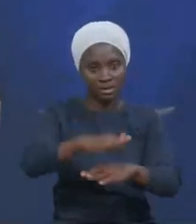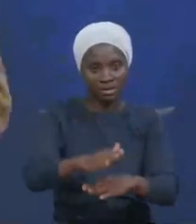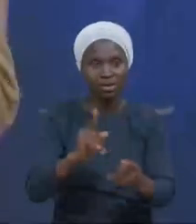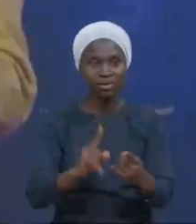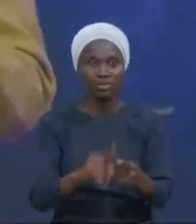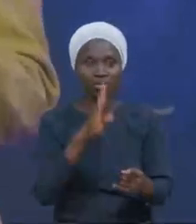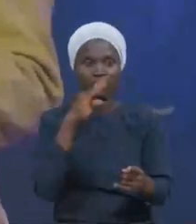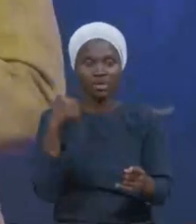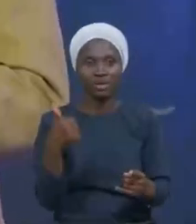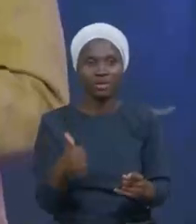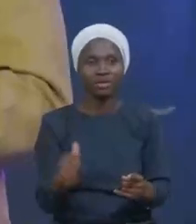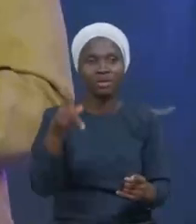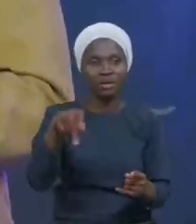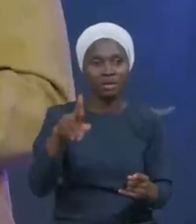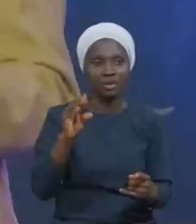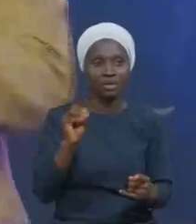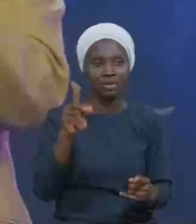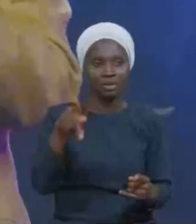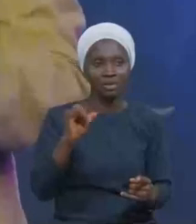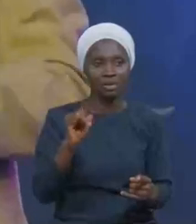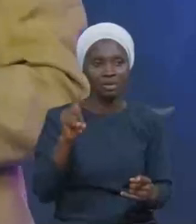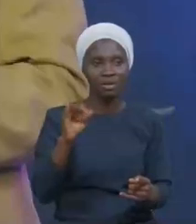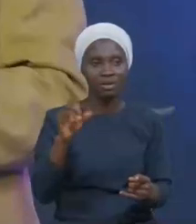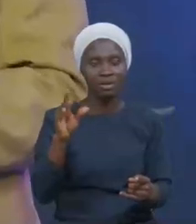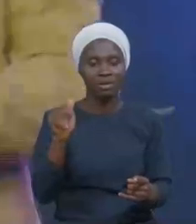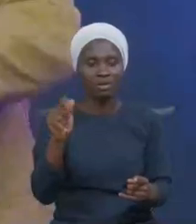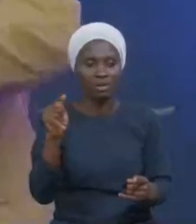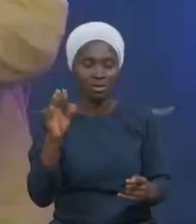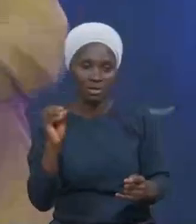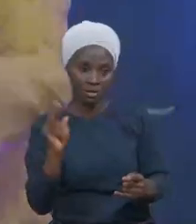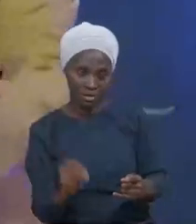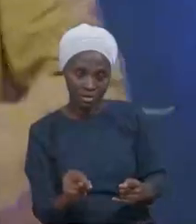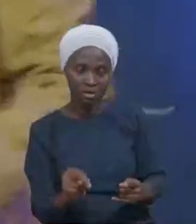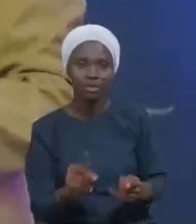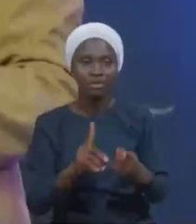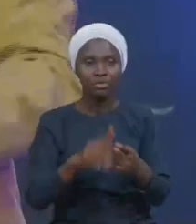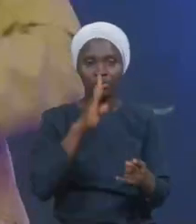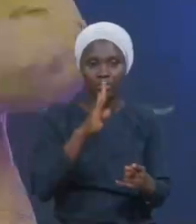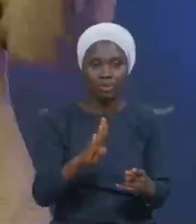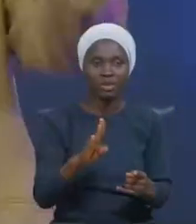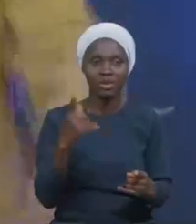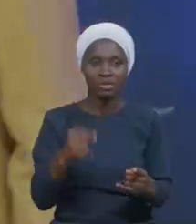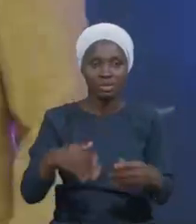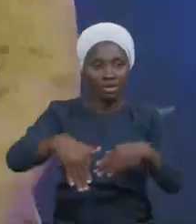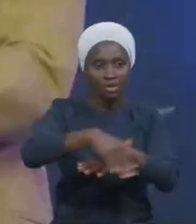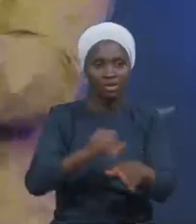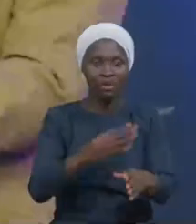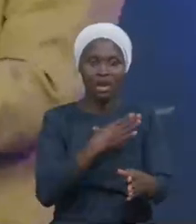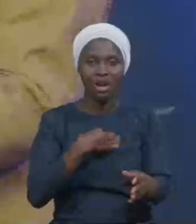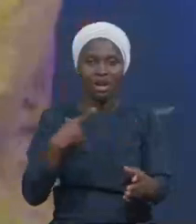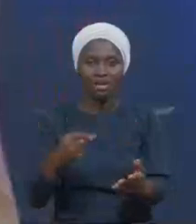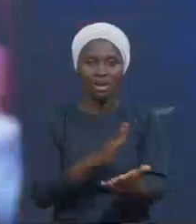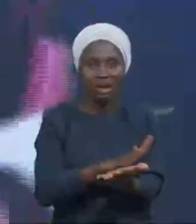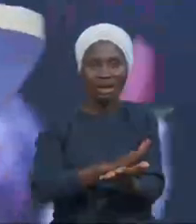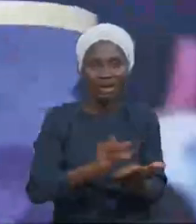sang pour ceux qui croiraient victime propitiatoire, afin de montrer